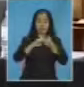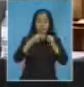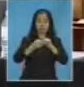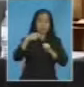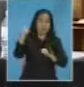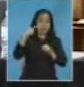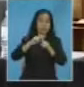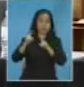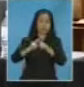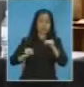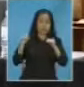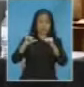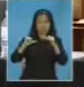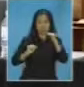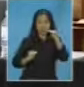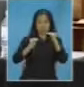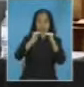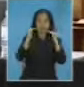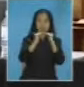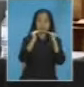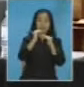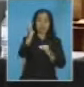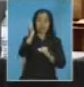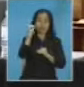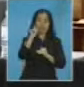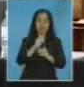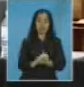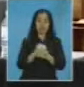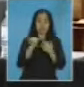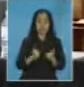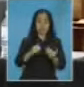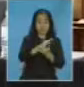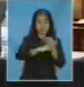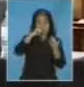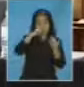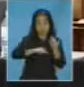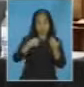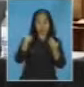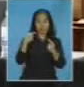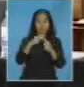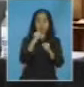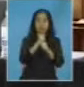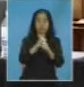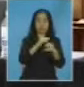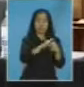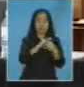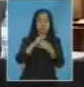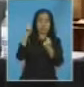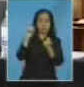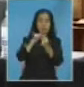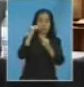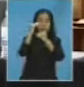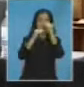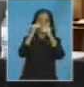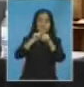รรคต่อความเสมอภาคนี่เป็นส่วนหนึ่งนะคะแล้วนอกจากนี้เนี่ยทำให้ประเทศไทยเนี่ยก้าวเข้าไปสอดคล้องกับเป้าหมายของการพัฒ